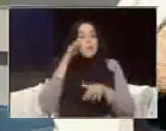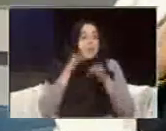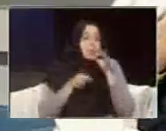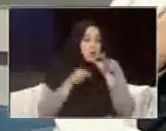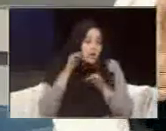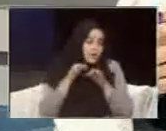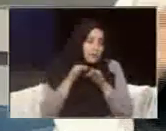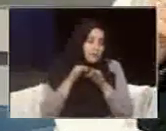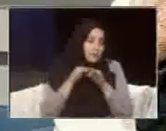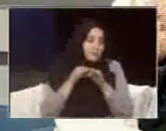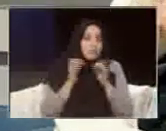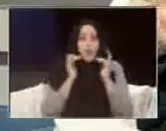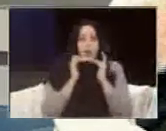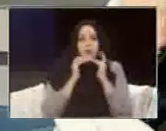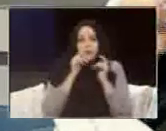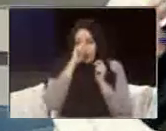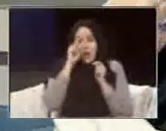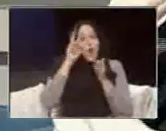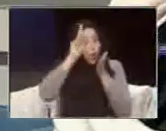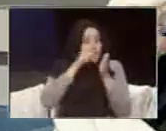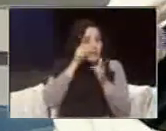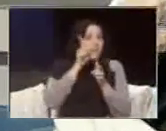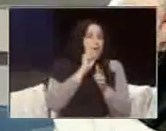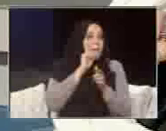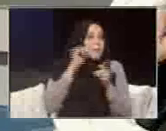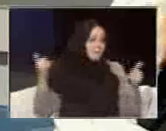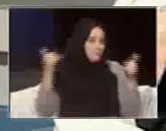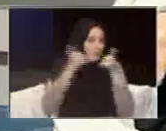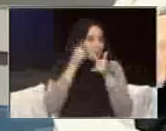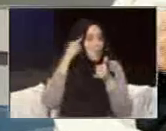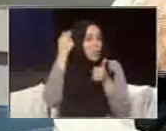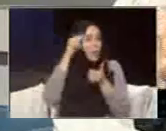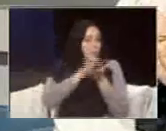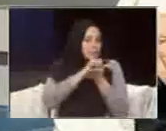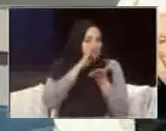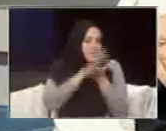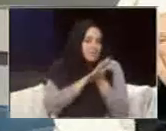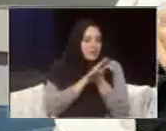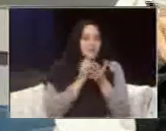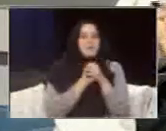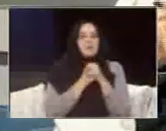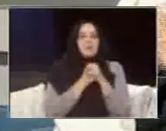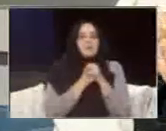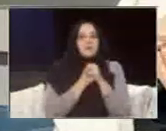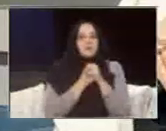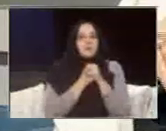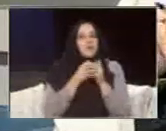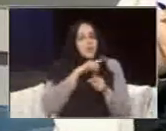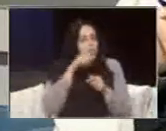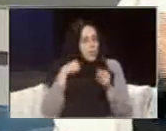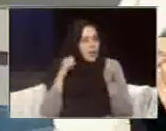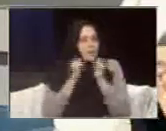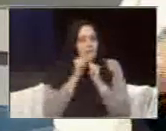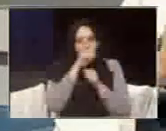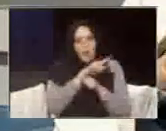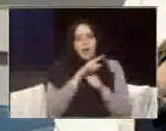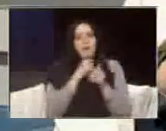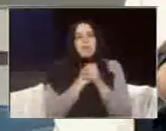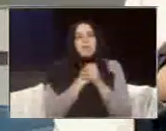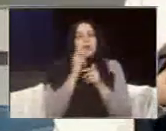القضائي وكذا، نتواصلوا معك إن شاء الله، اتصلي معنا حتى تخلى الرقم نتاعك، نتواصلوا معك نوقفوا معك لأنك